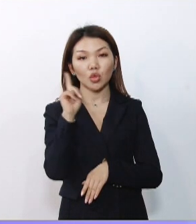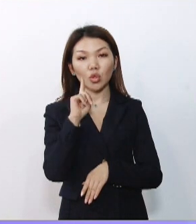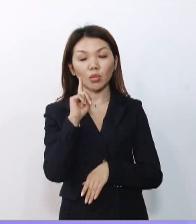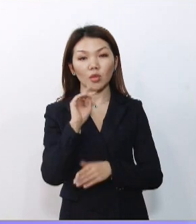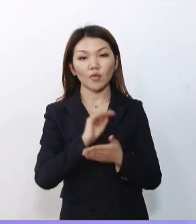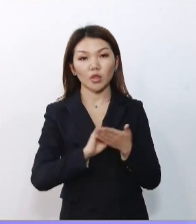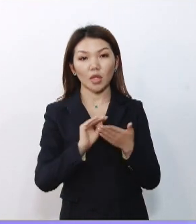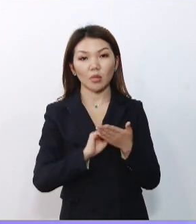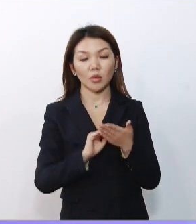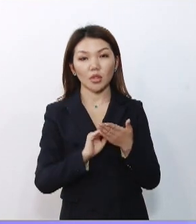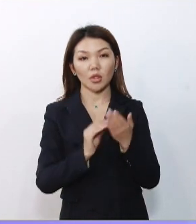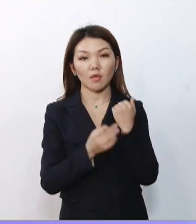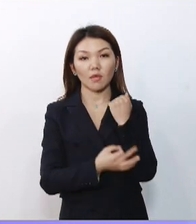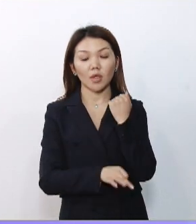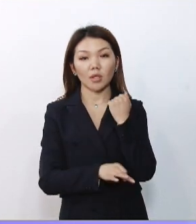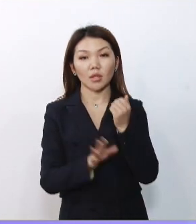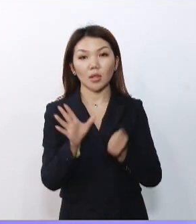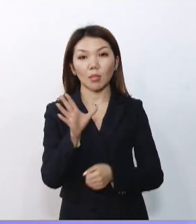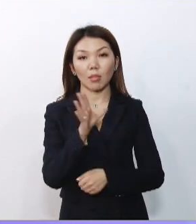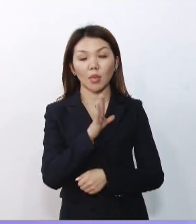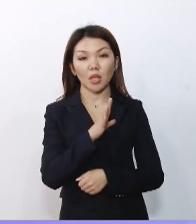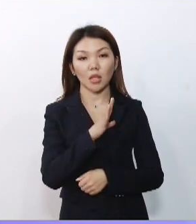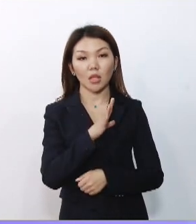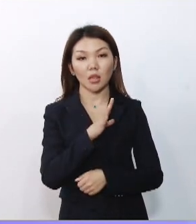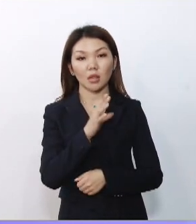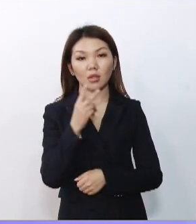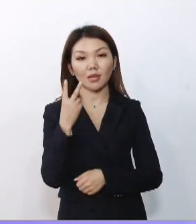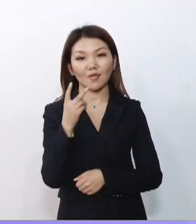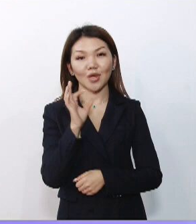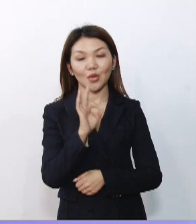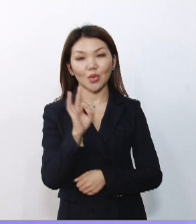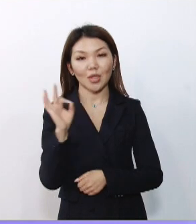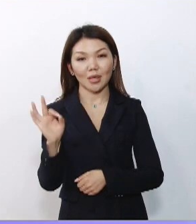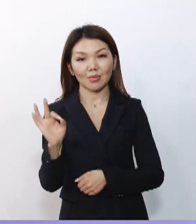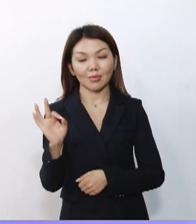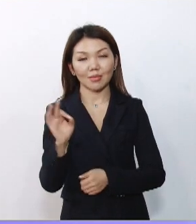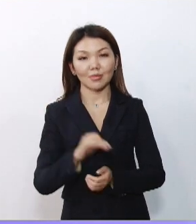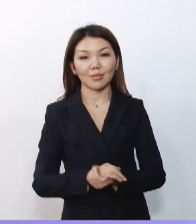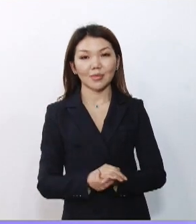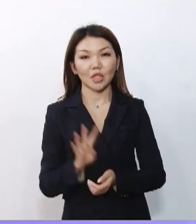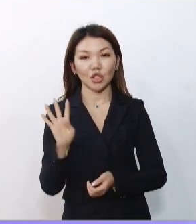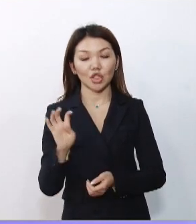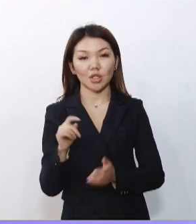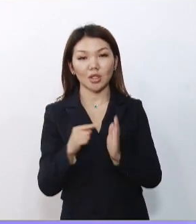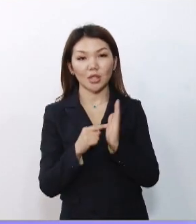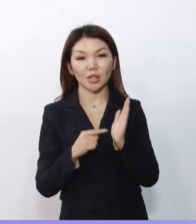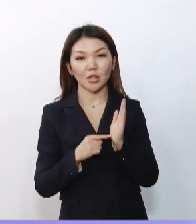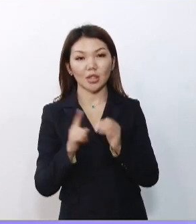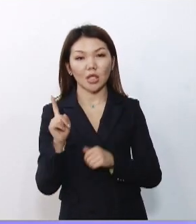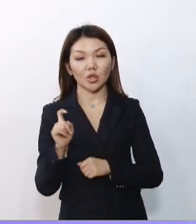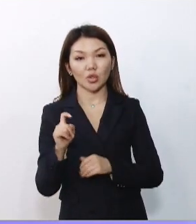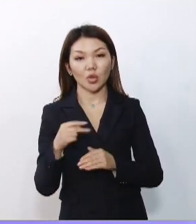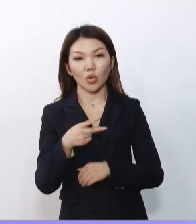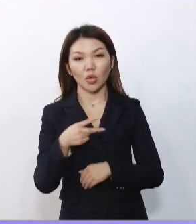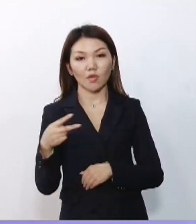его записи на конце было хотя бы два нуля. 400 разделить на 100